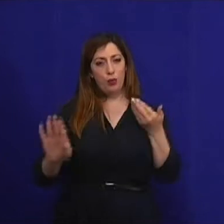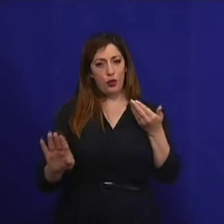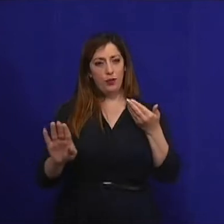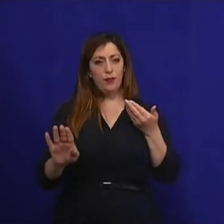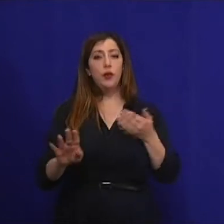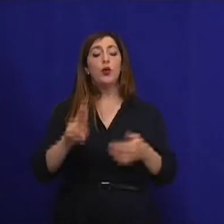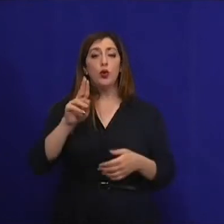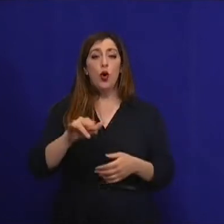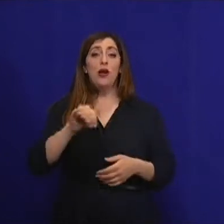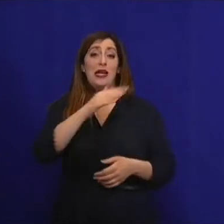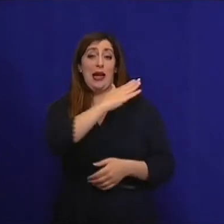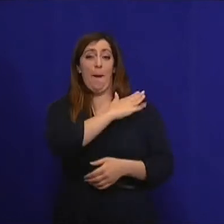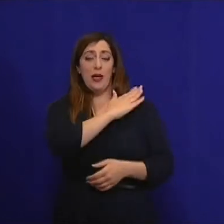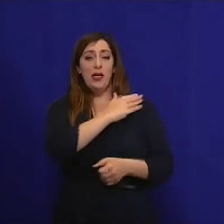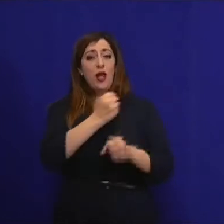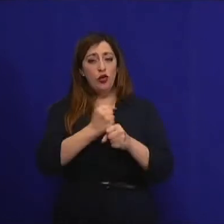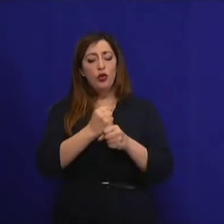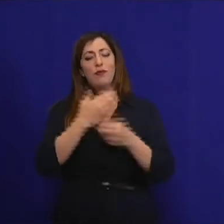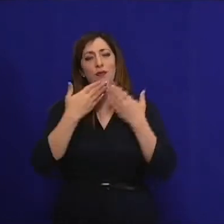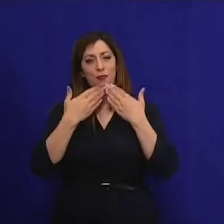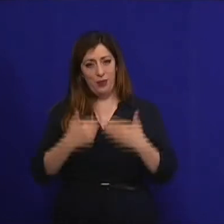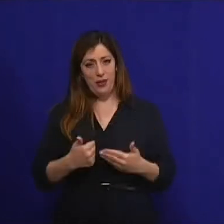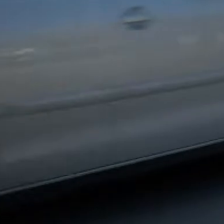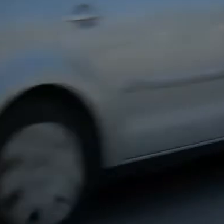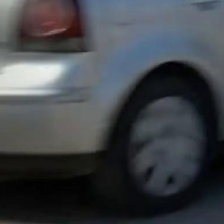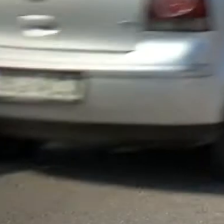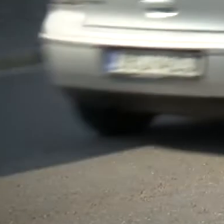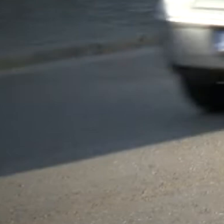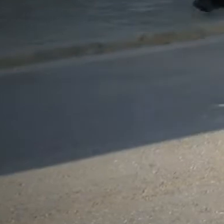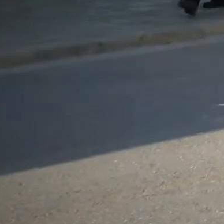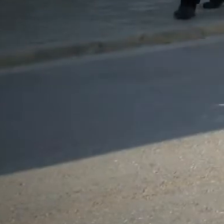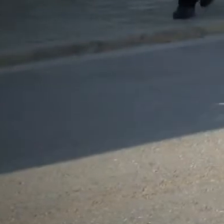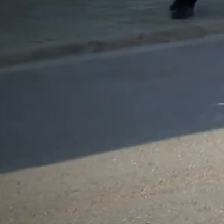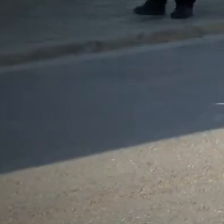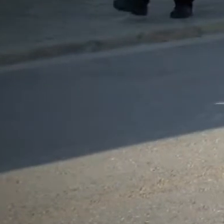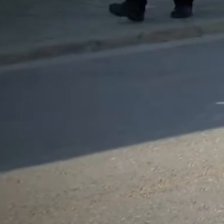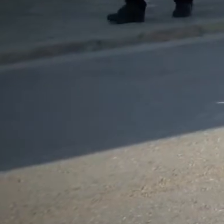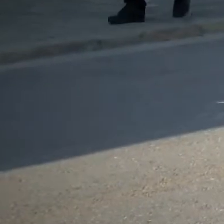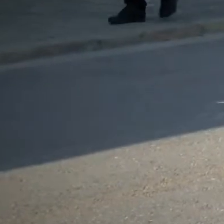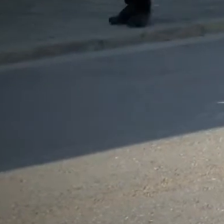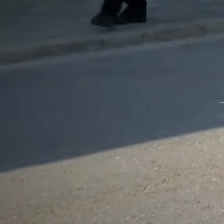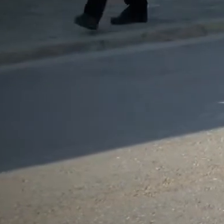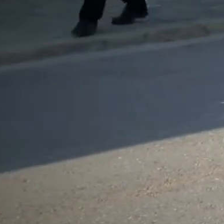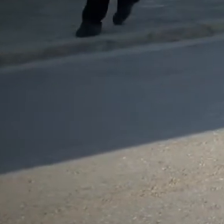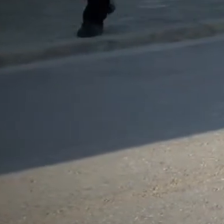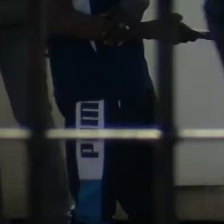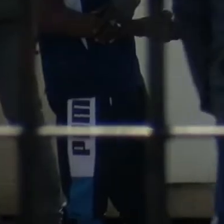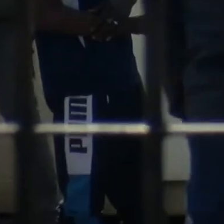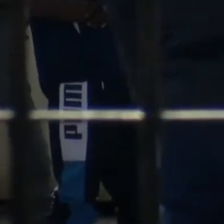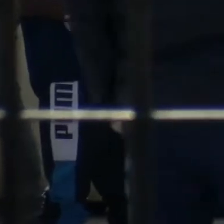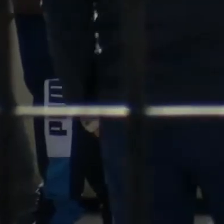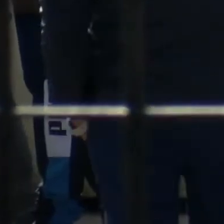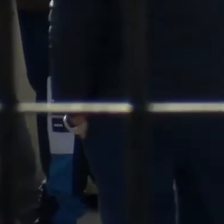għauċiet kalmet u koll dvorissituazzjoni fiċċentru l-miftuħ ta' għalfar finn l-immigranti u ma' kolla fi' kwarantina. Għawnek edtisiru